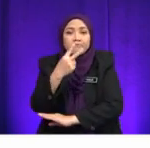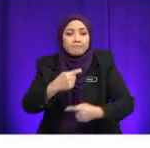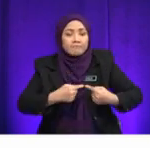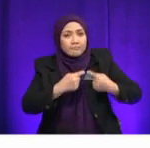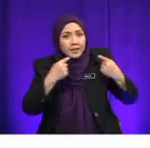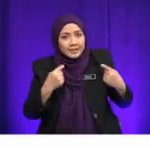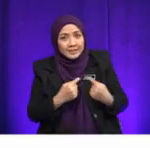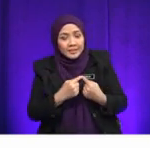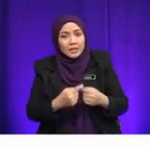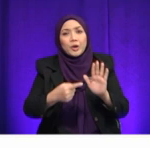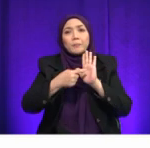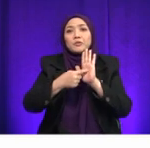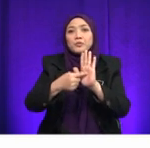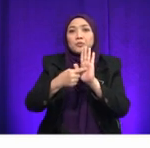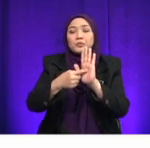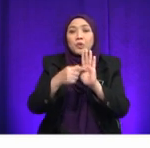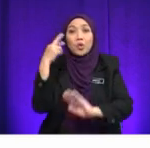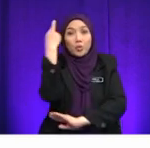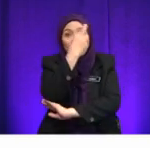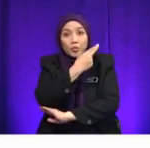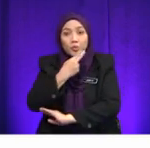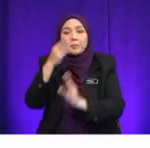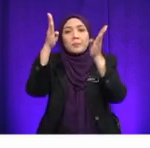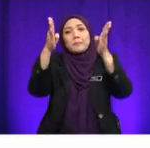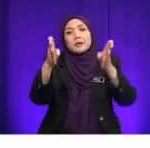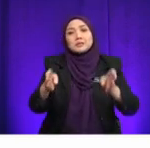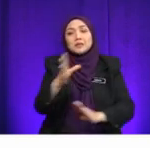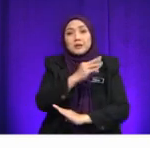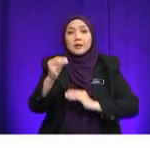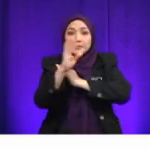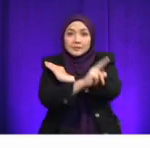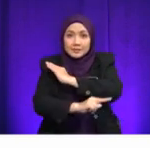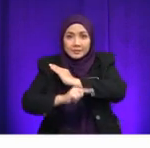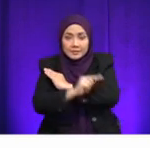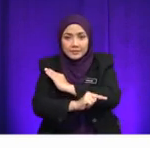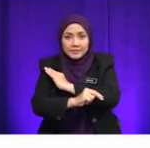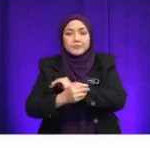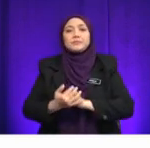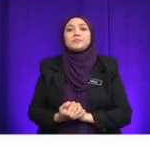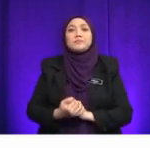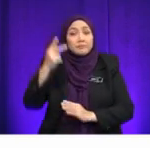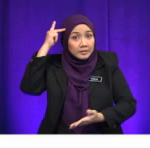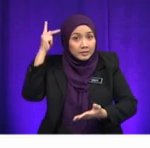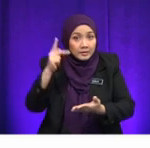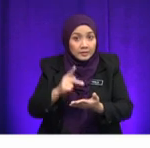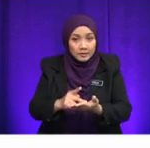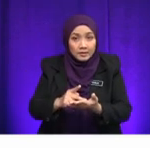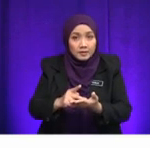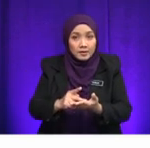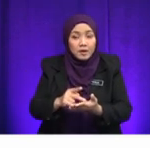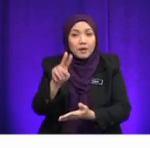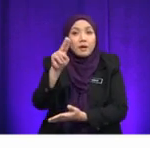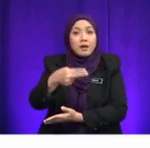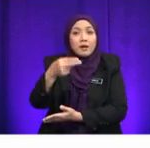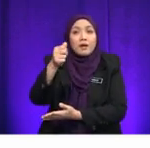menunjukkan rupa bangsa dan Negeri mengenalkan hak